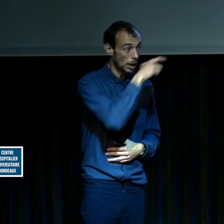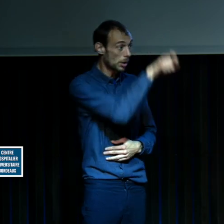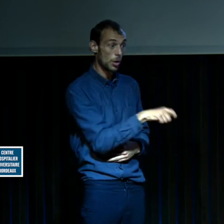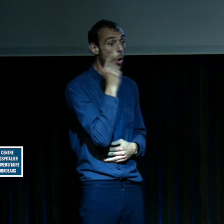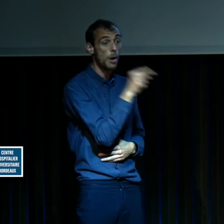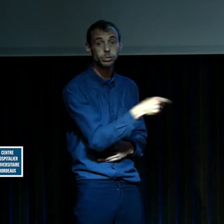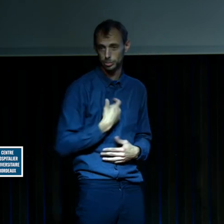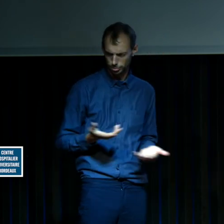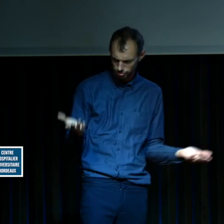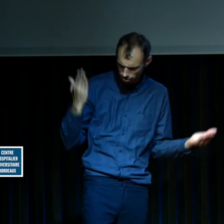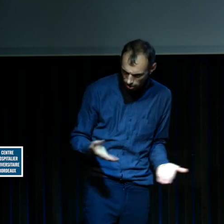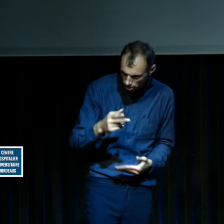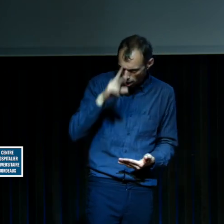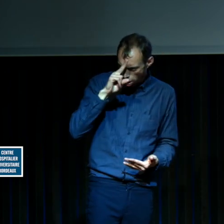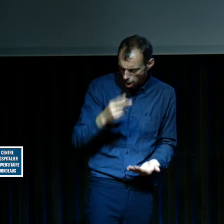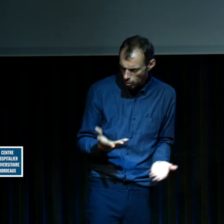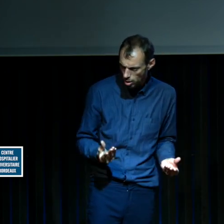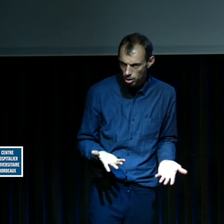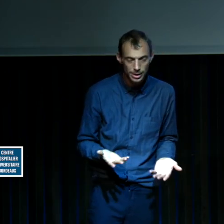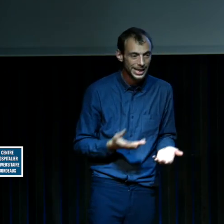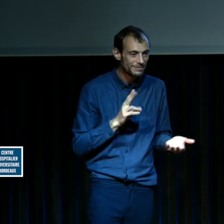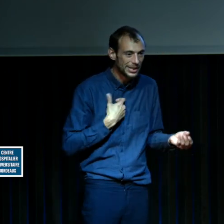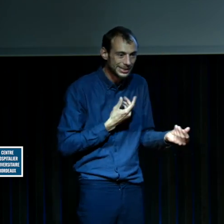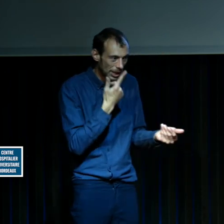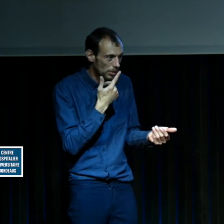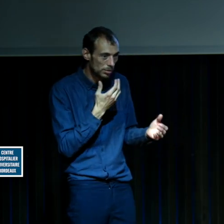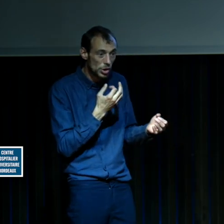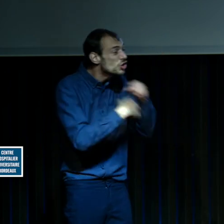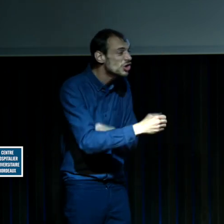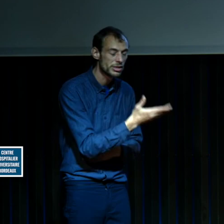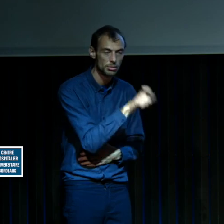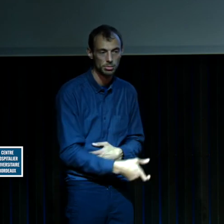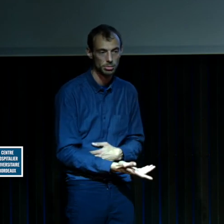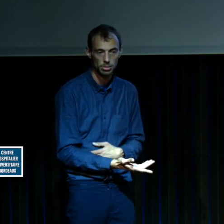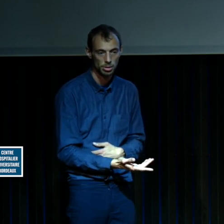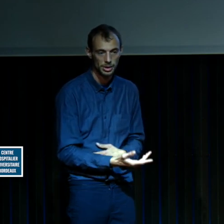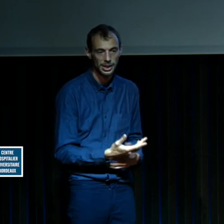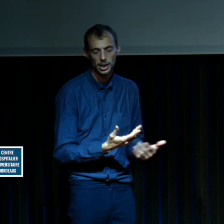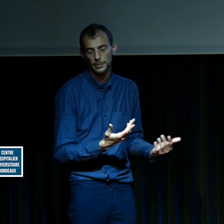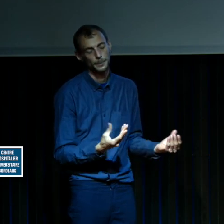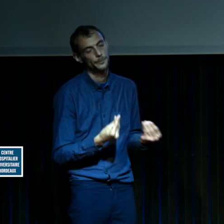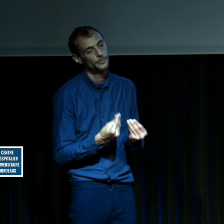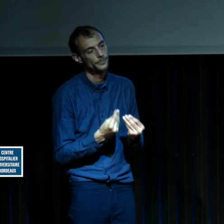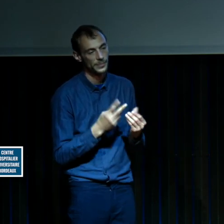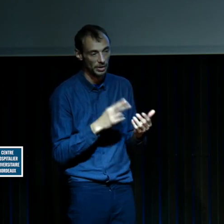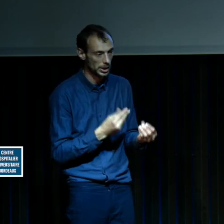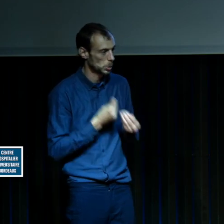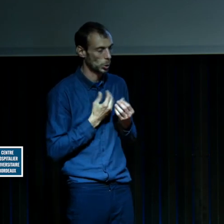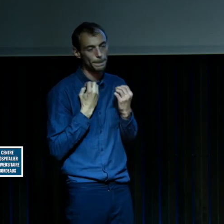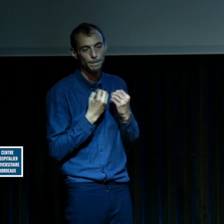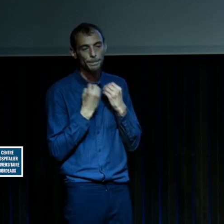Et je l'embêtais clairement, quoi. Et voilà, et ça, c'est assez embêtant de